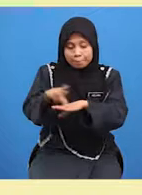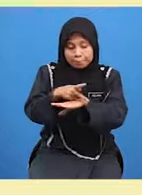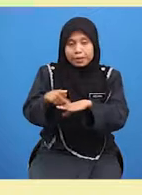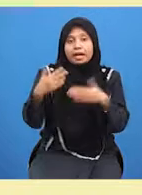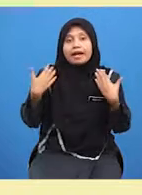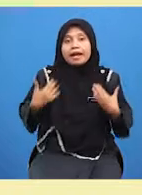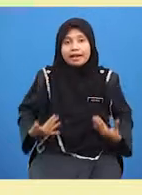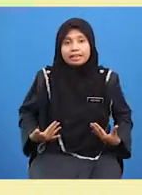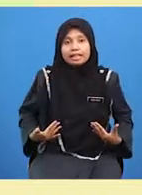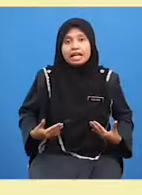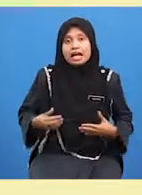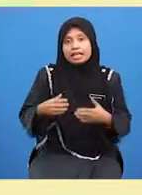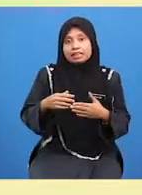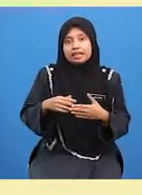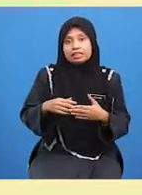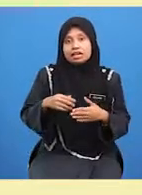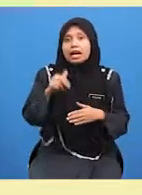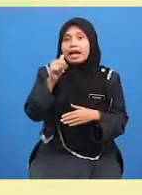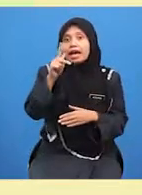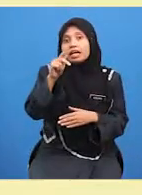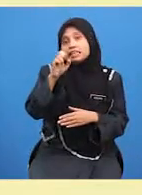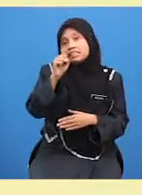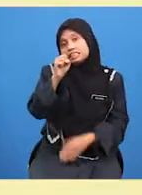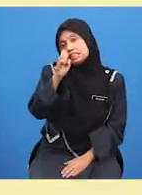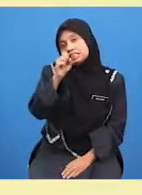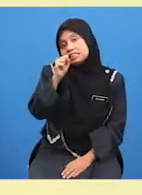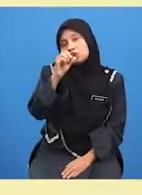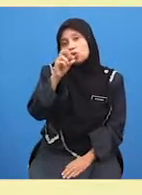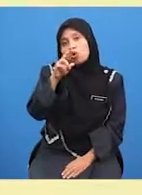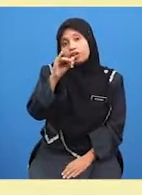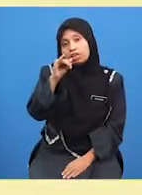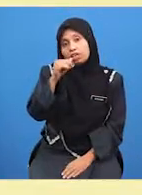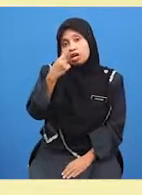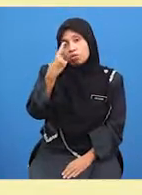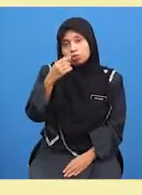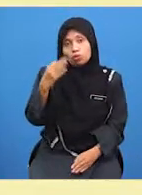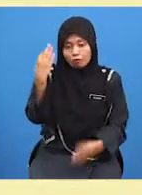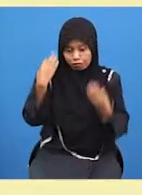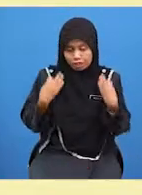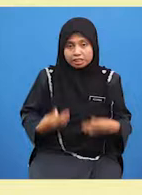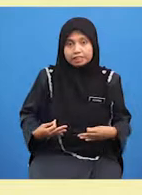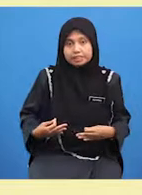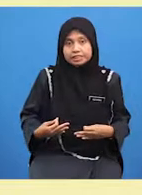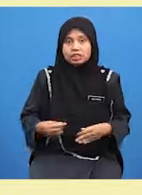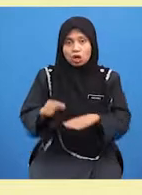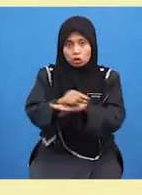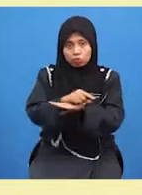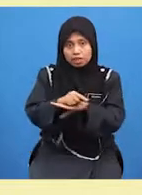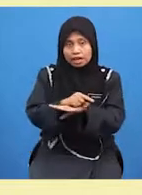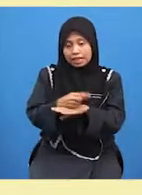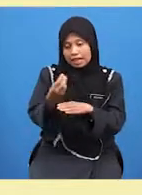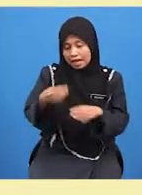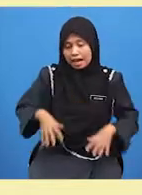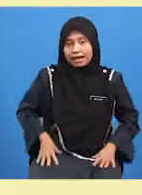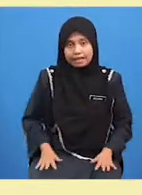dan aksesori untuk manusia. Bagi reka bentuk fashion yang melibatkan penggunaan fabrik,